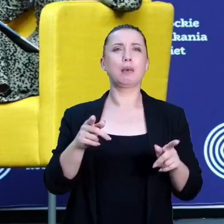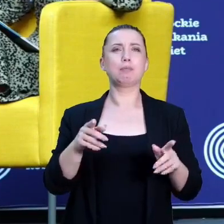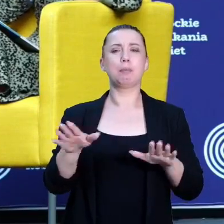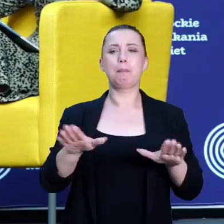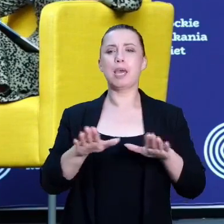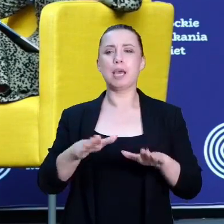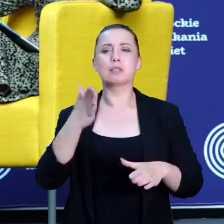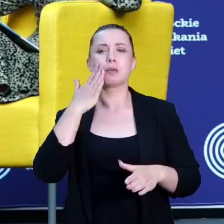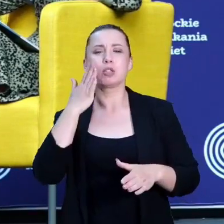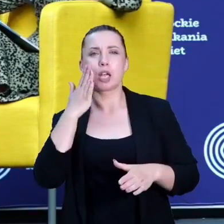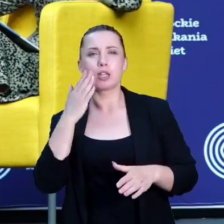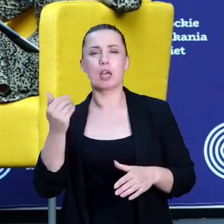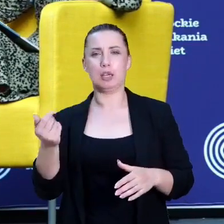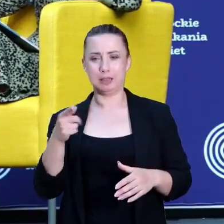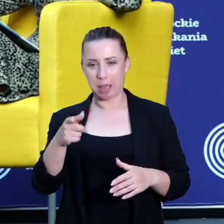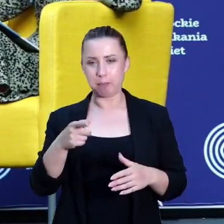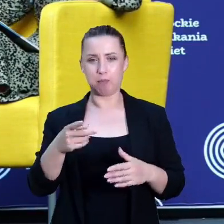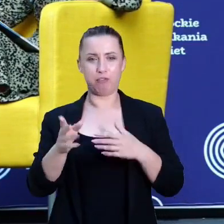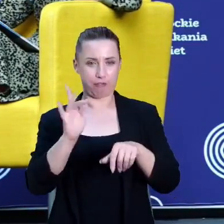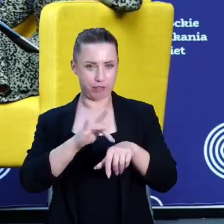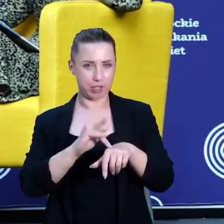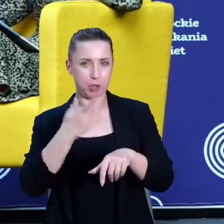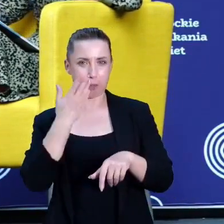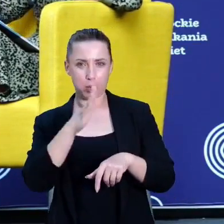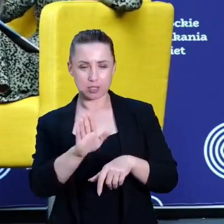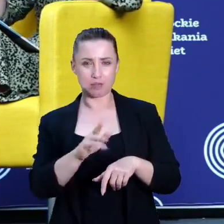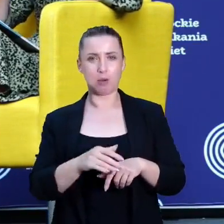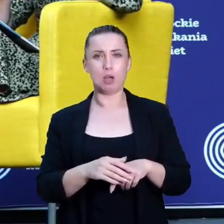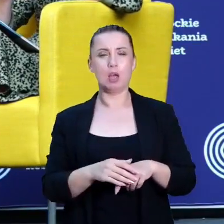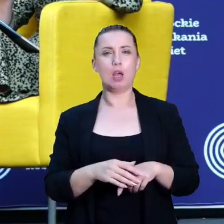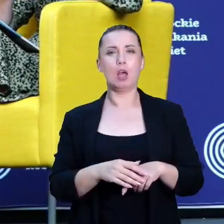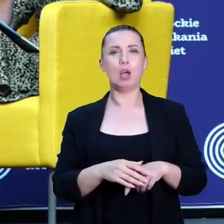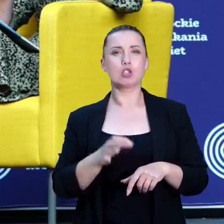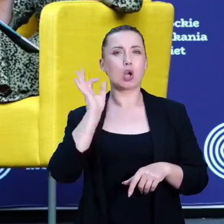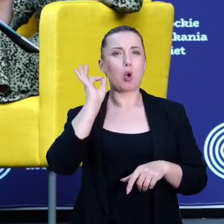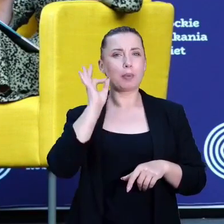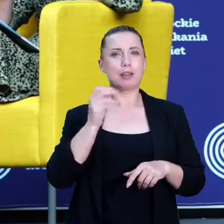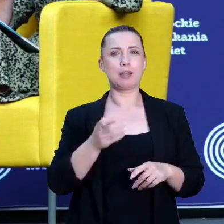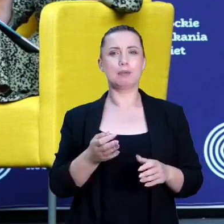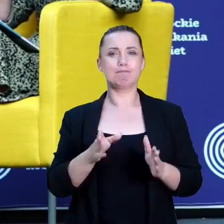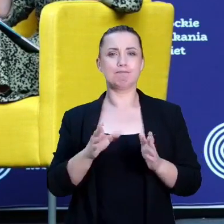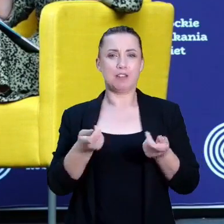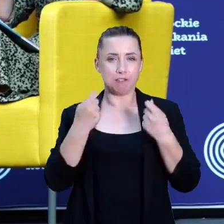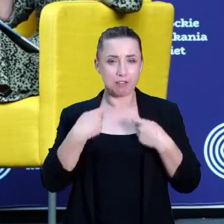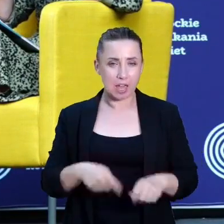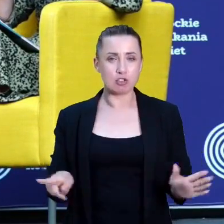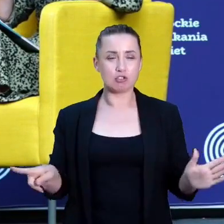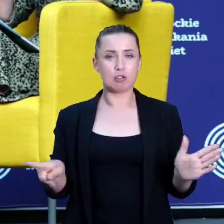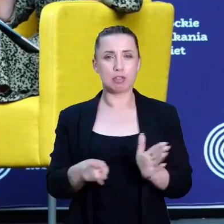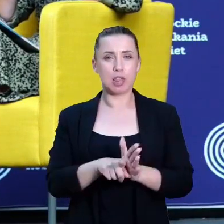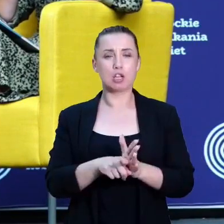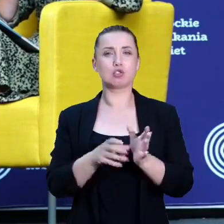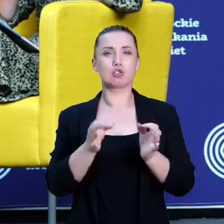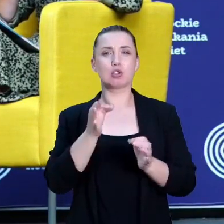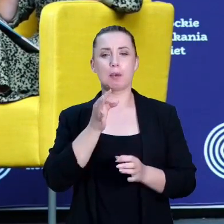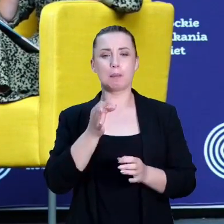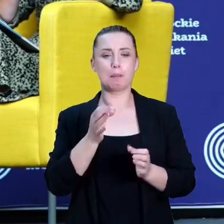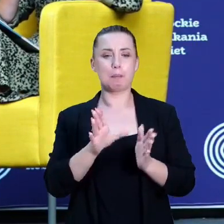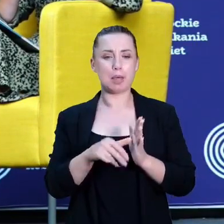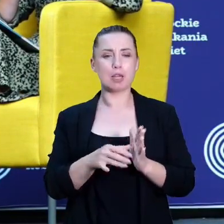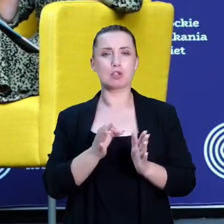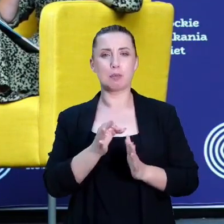i bardzo małych miejscowości tak w 30% odpłynęły w lewą stronę, ale jednocześnie